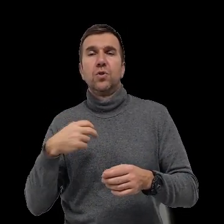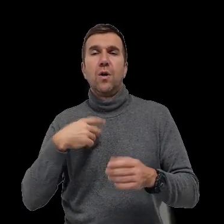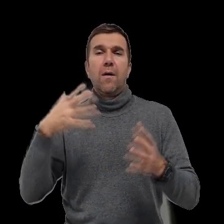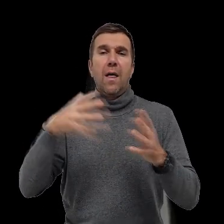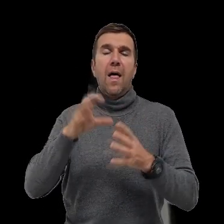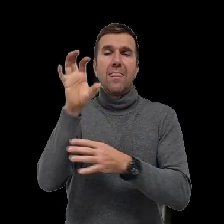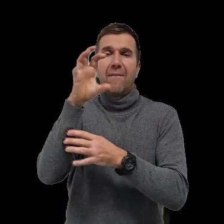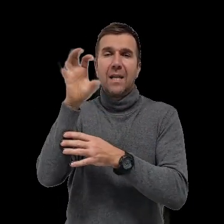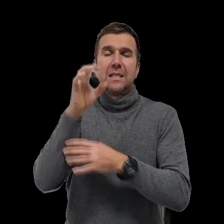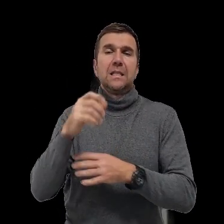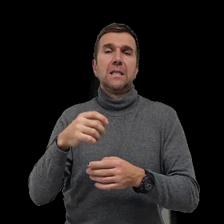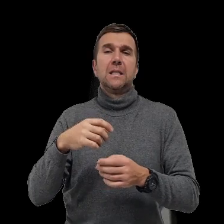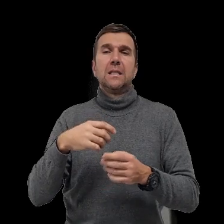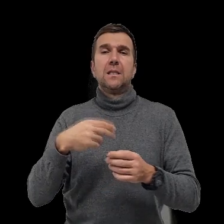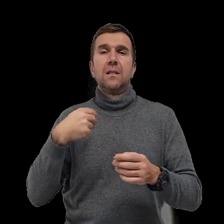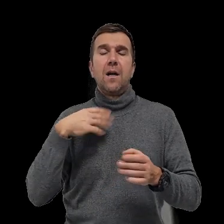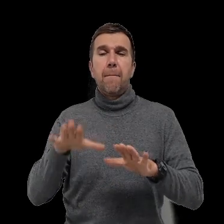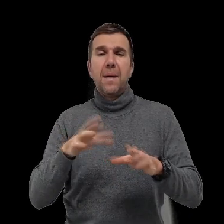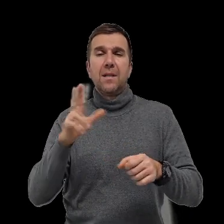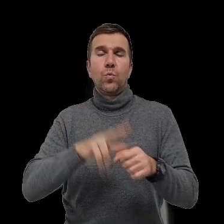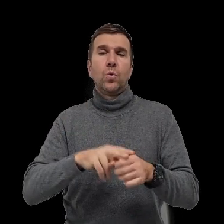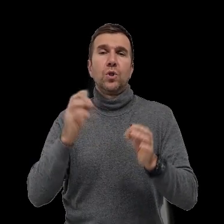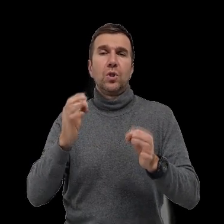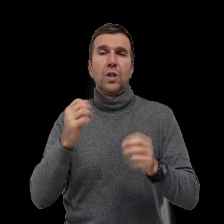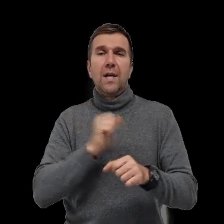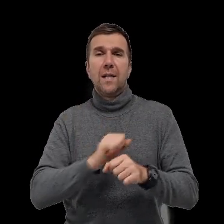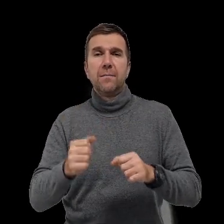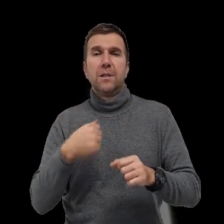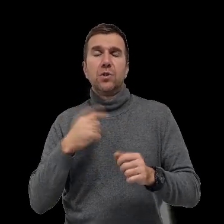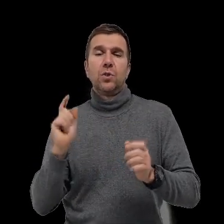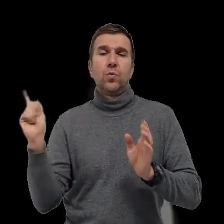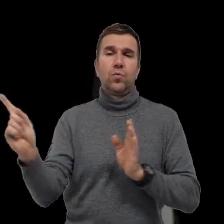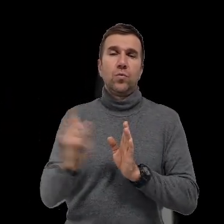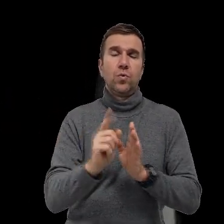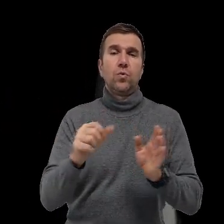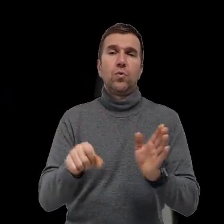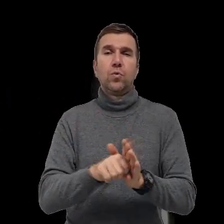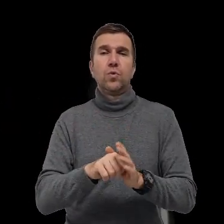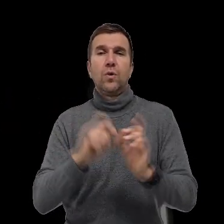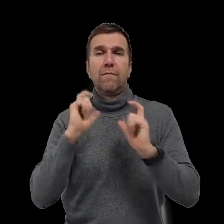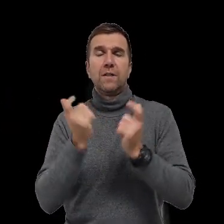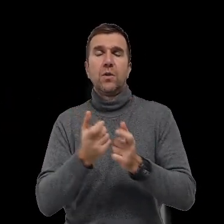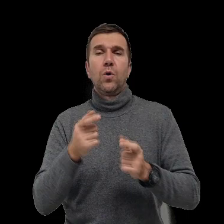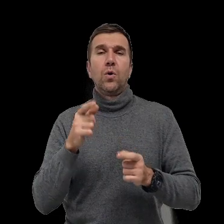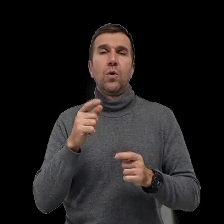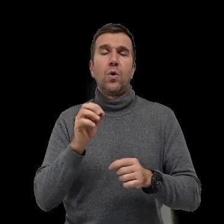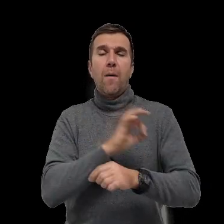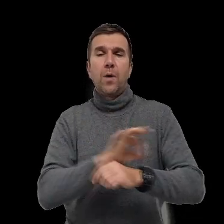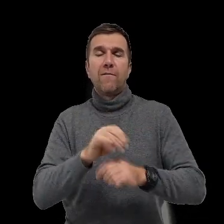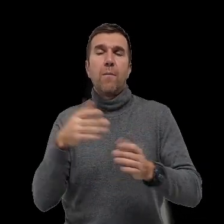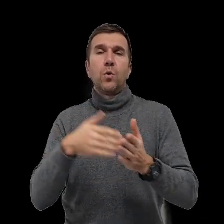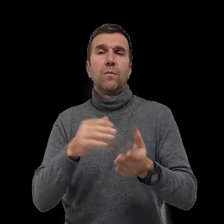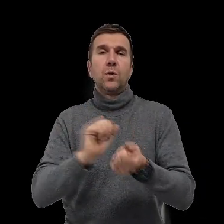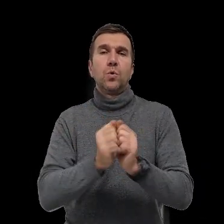dzięki nawigacji satelitarnej miejsca, w których aktualnie jesteśmy, czy chcemy dołączyć. Do wszystkiego, do takich projektów